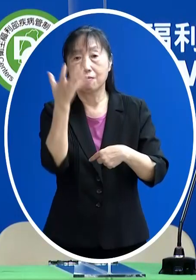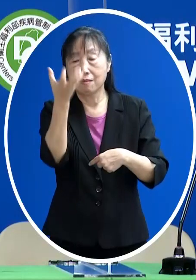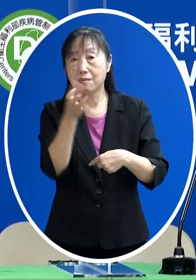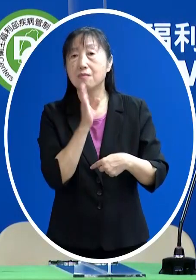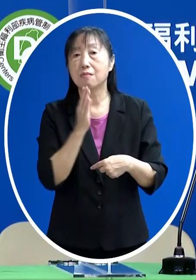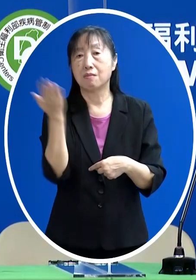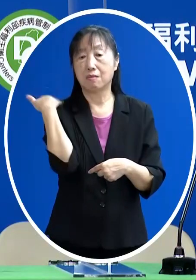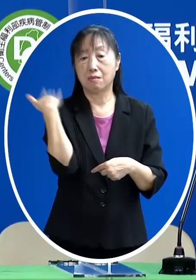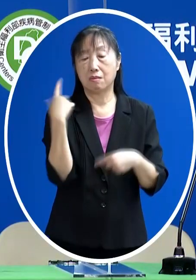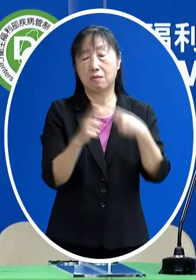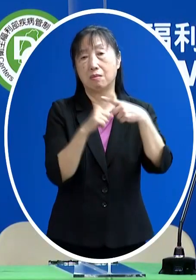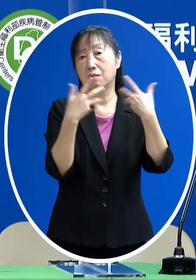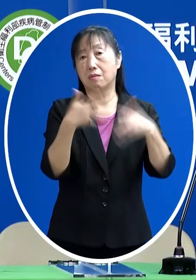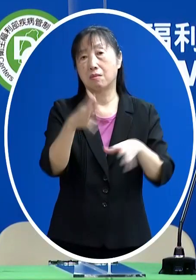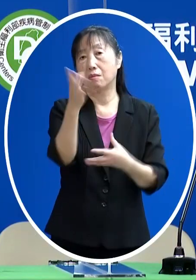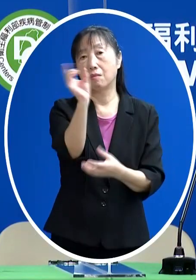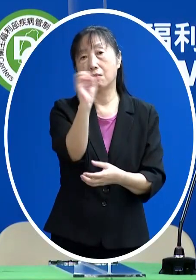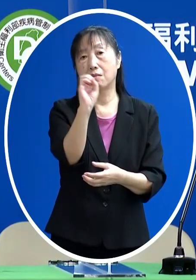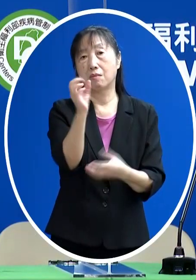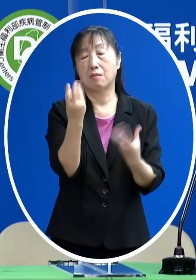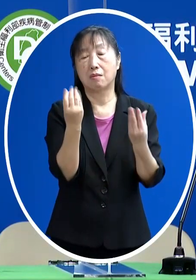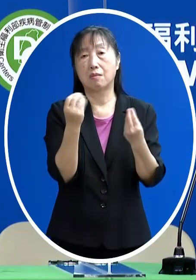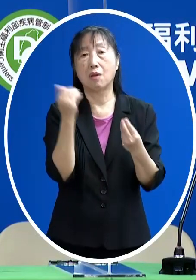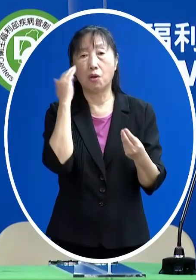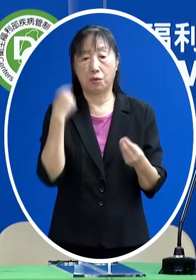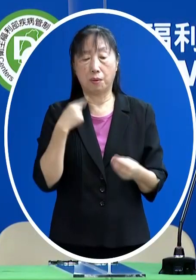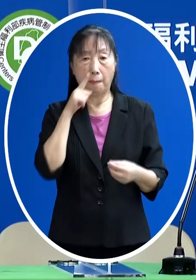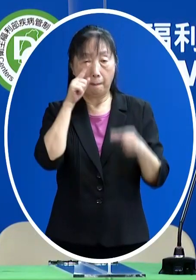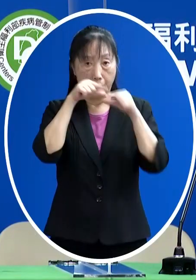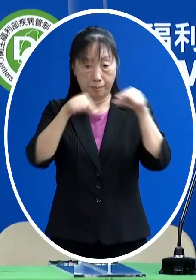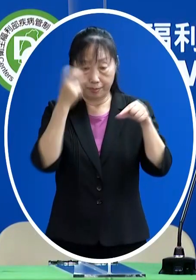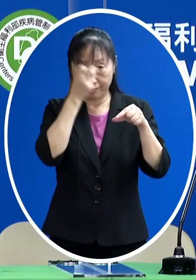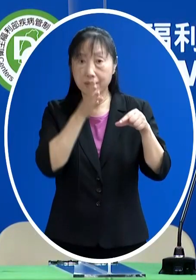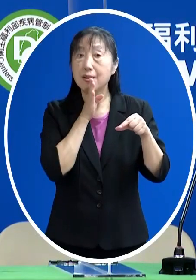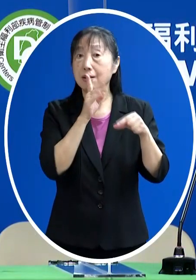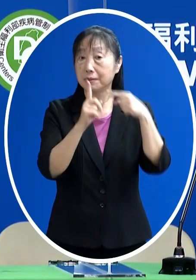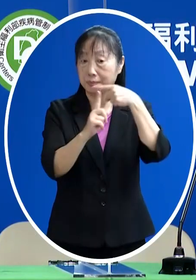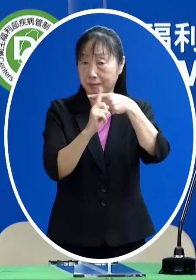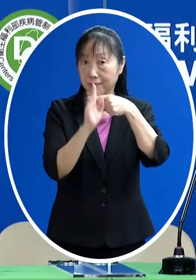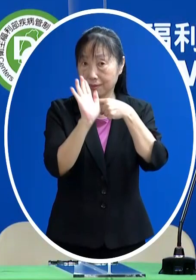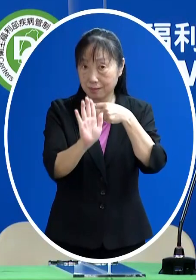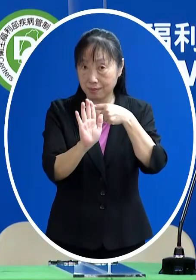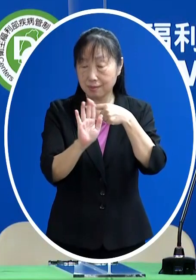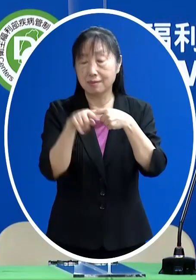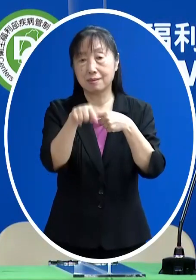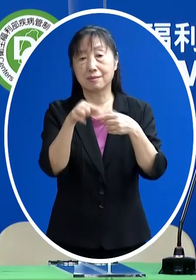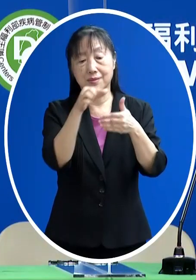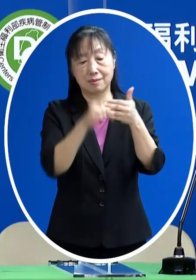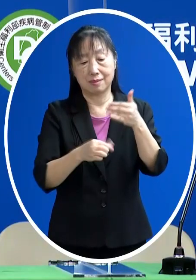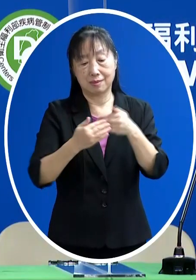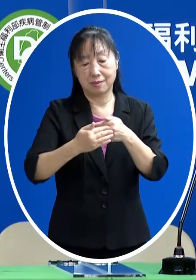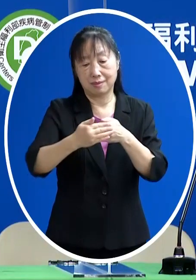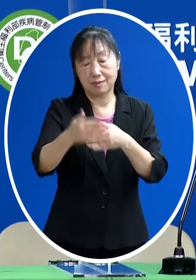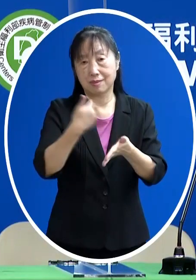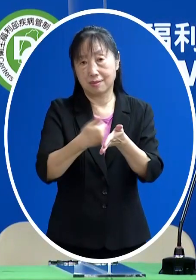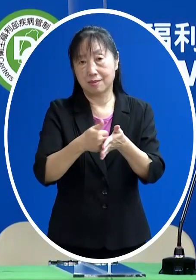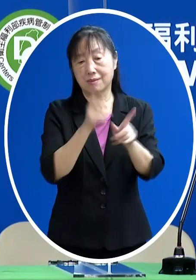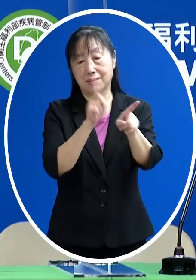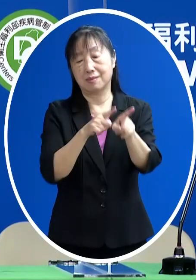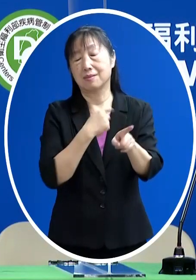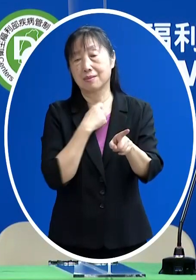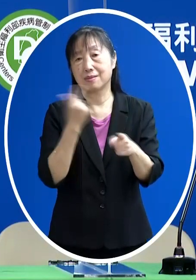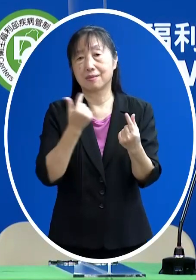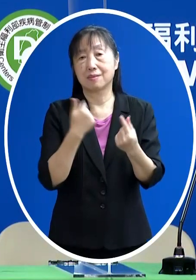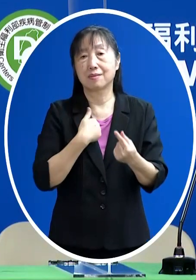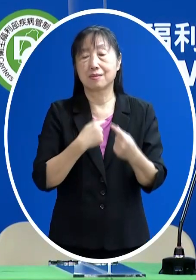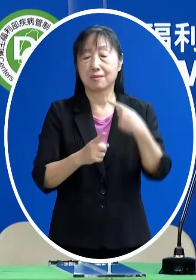所以，那当你快筛阳性了啊，要做哪些事情？刚刚那个流程图都有，那包括确诊、